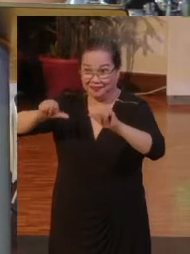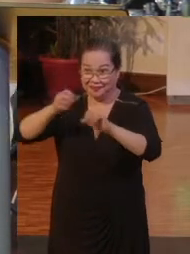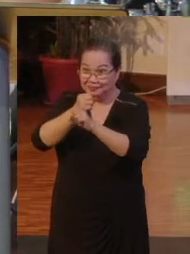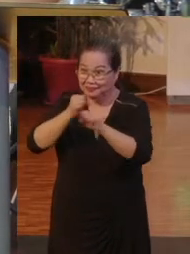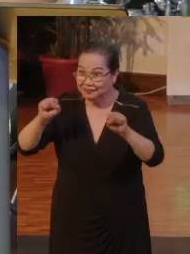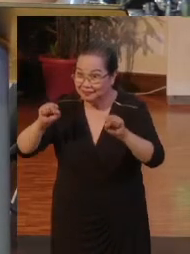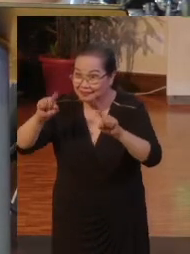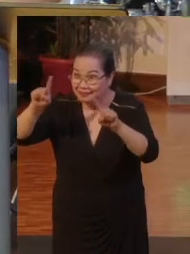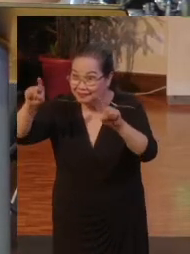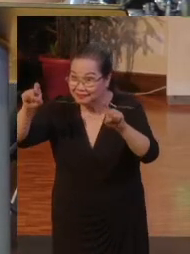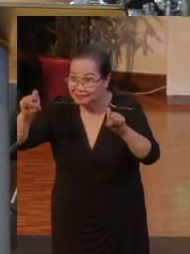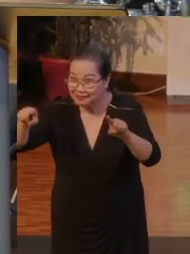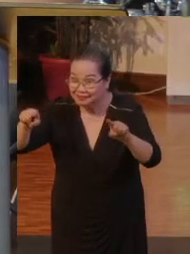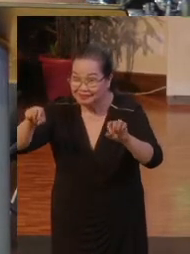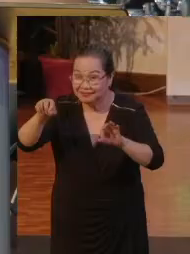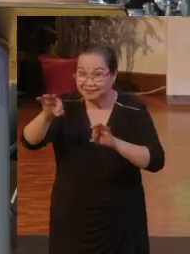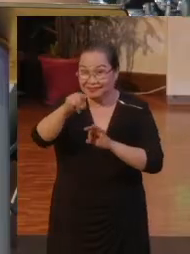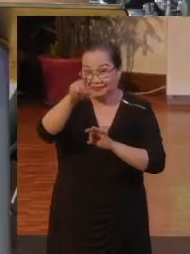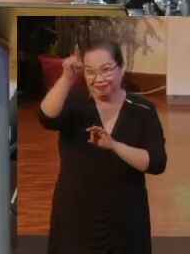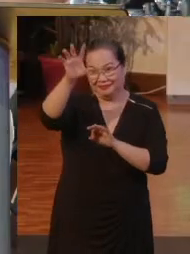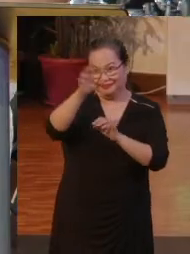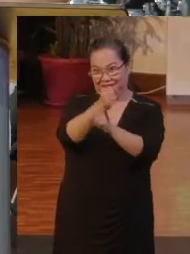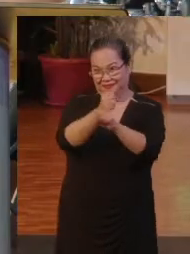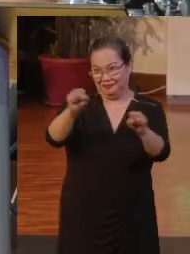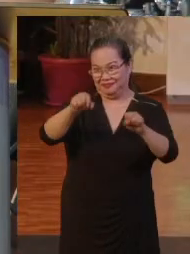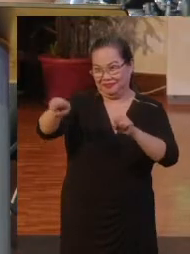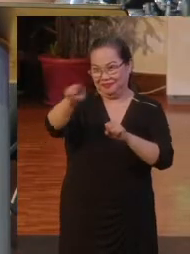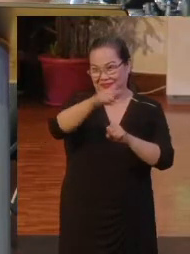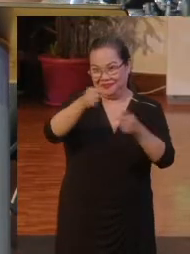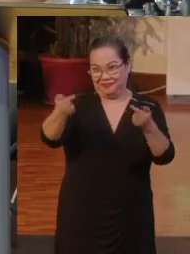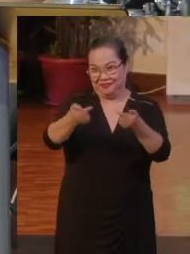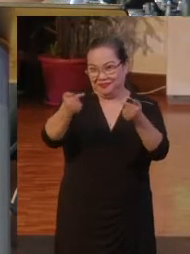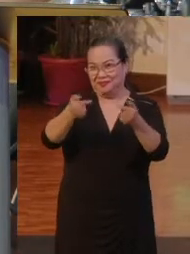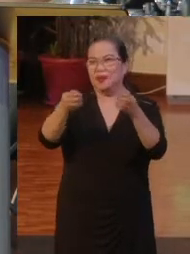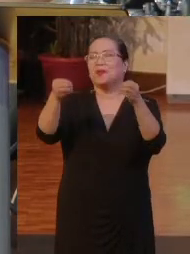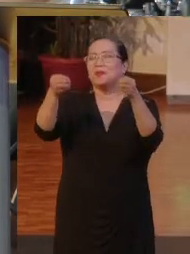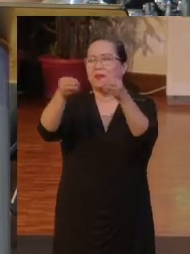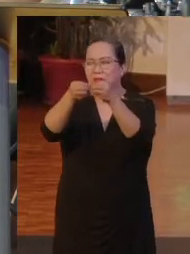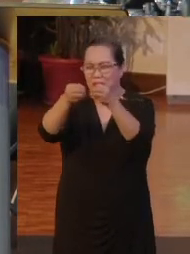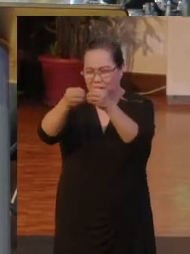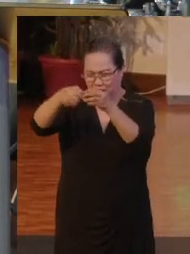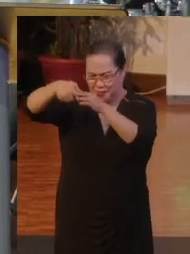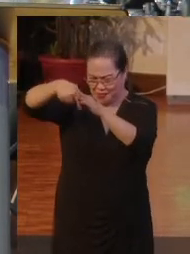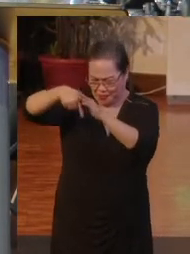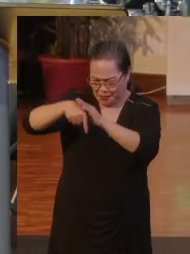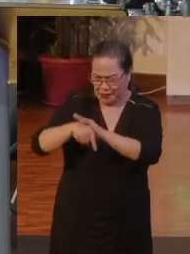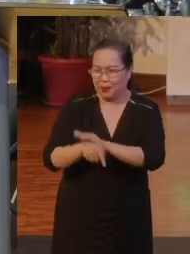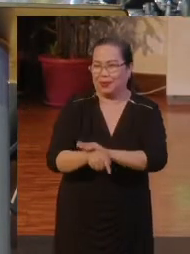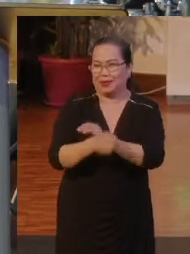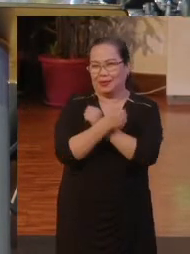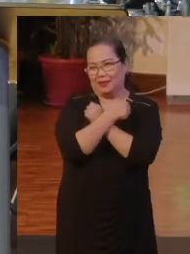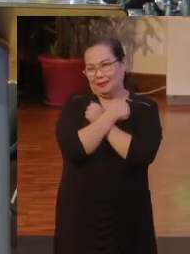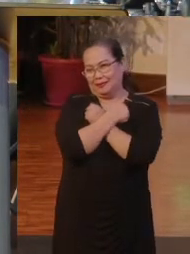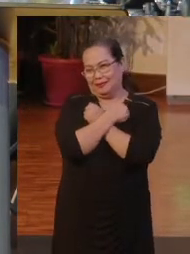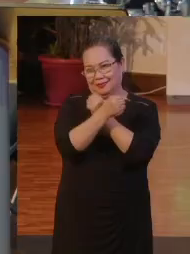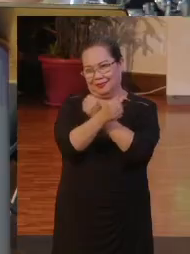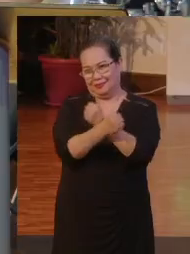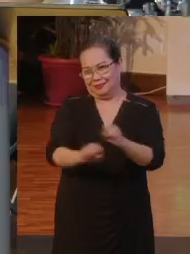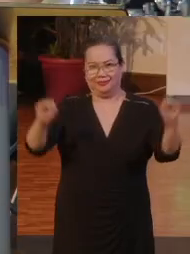ligtas? Kung kayo'y niligtas niya habang kayo'y makasalanan, lalo pa ngayon kayo ay Kanya nang